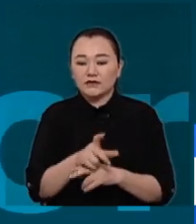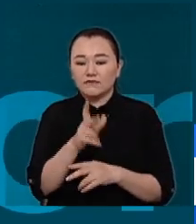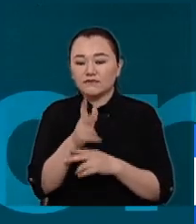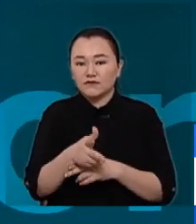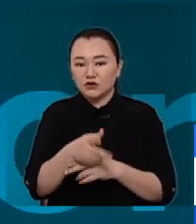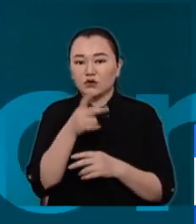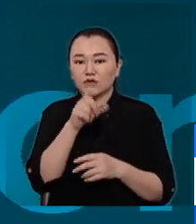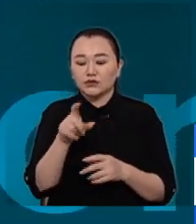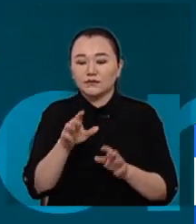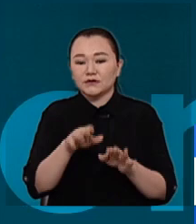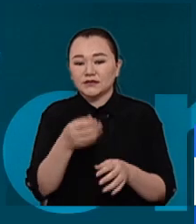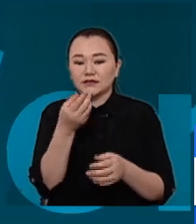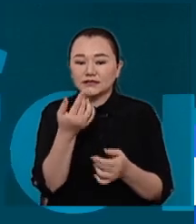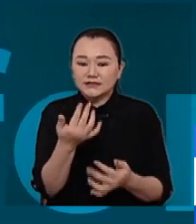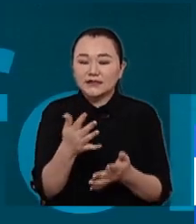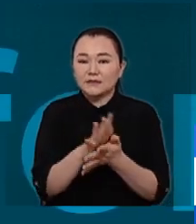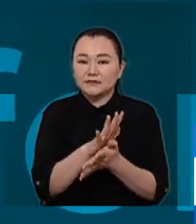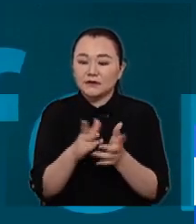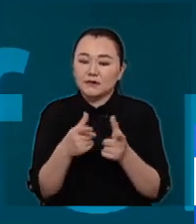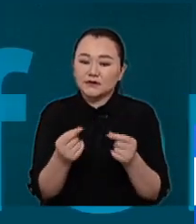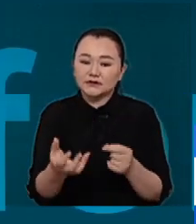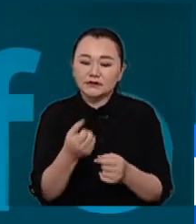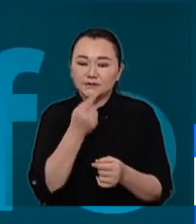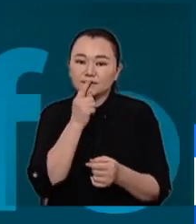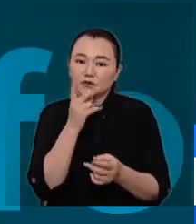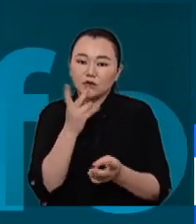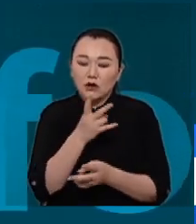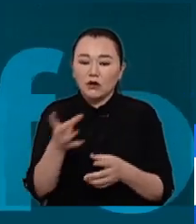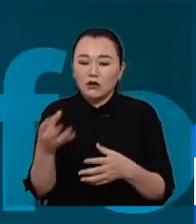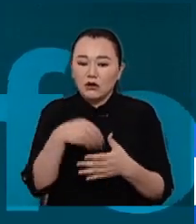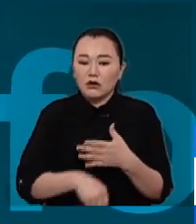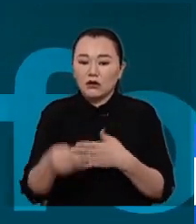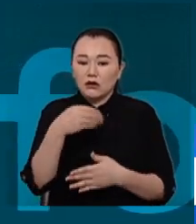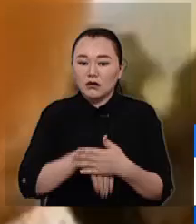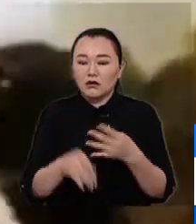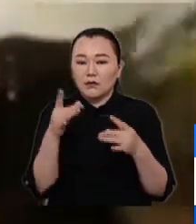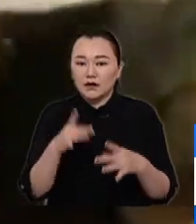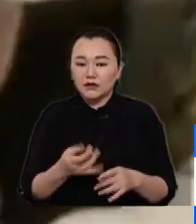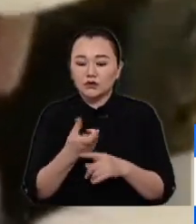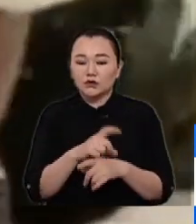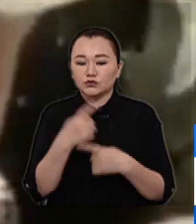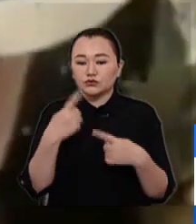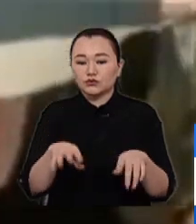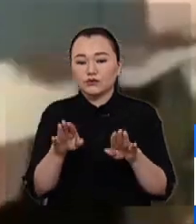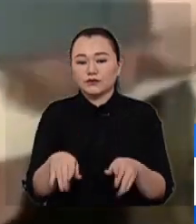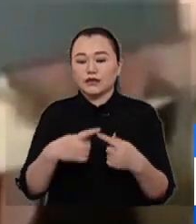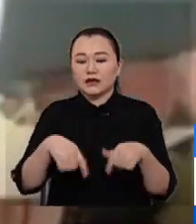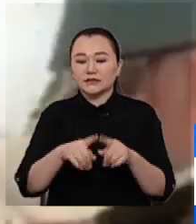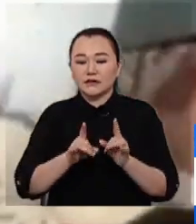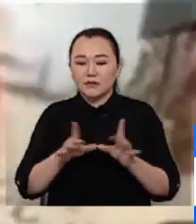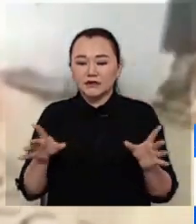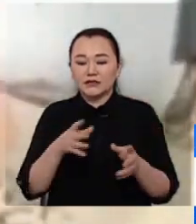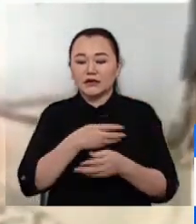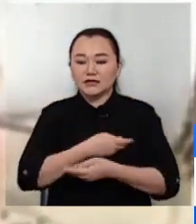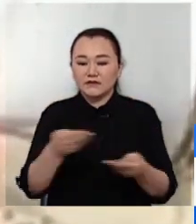люди, вместо того, чтобы взять несколько бесплатных баурсаков и конфет, складывают все в пакеты. А это уже в другом месте. Организаторы праздника